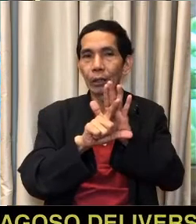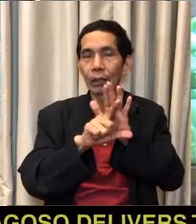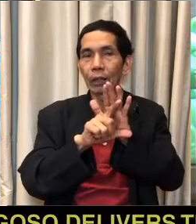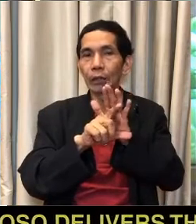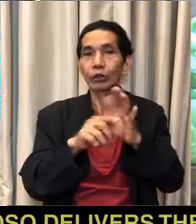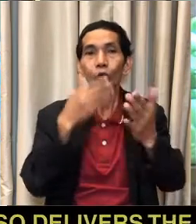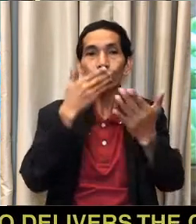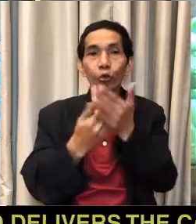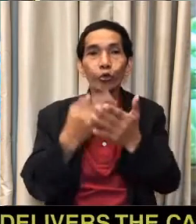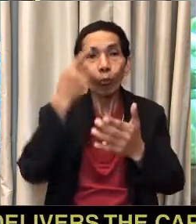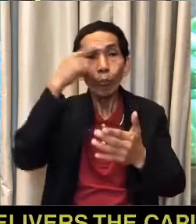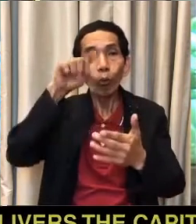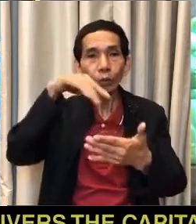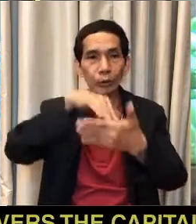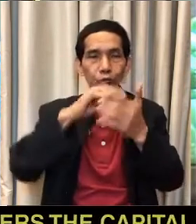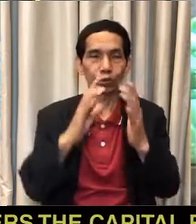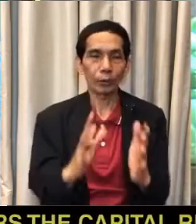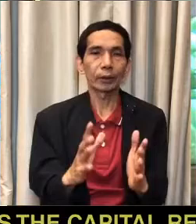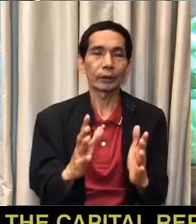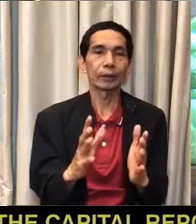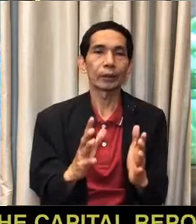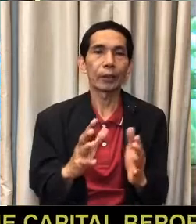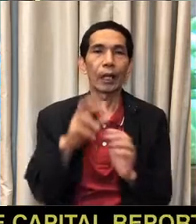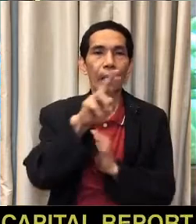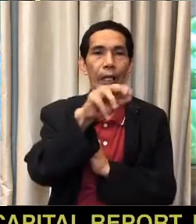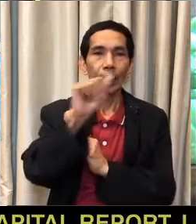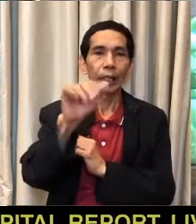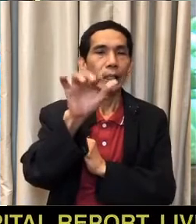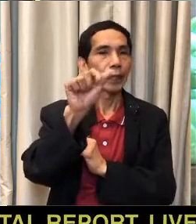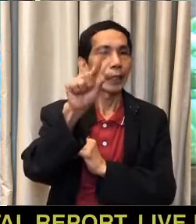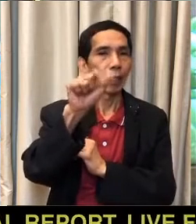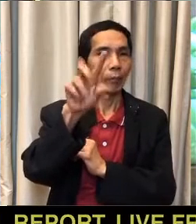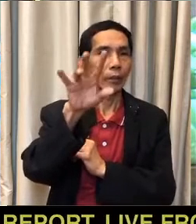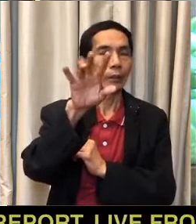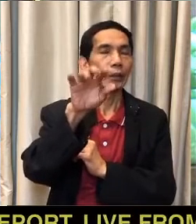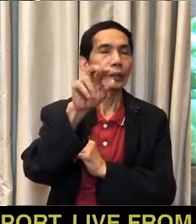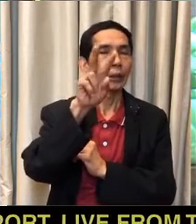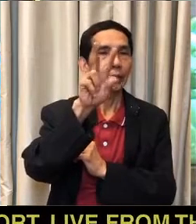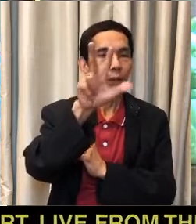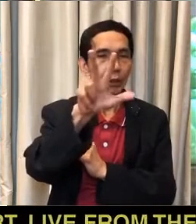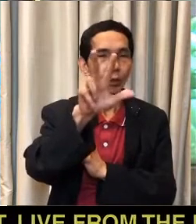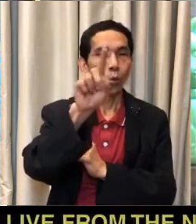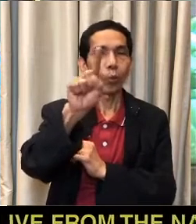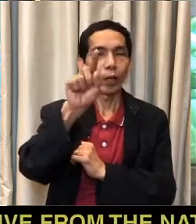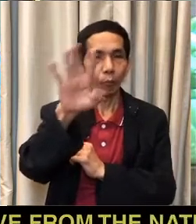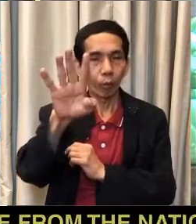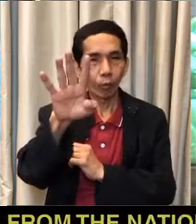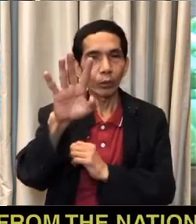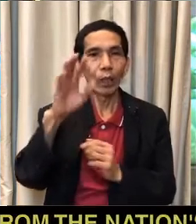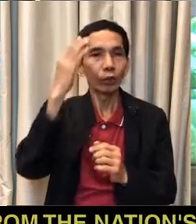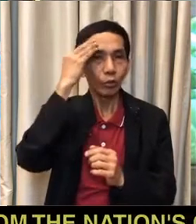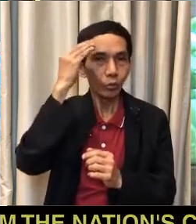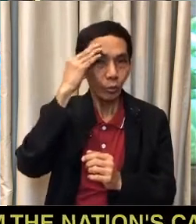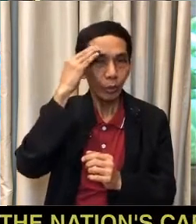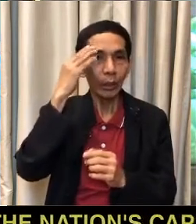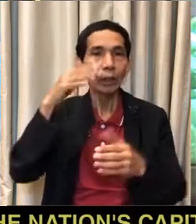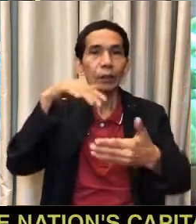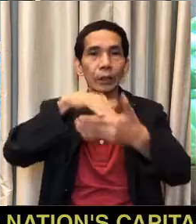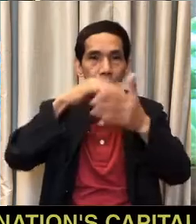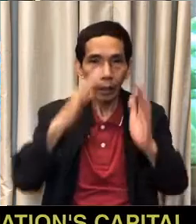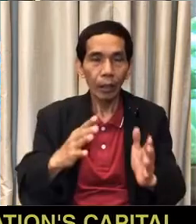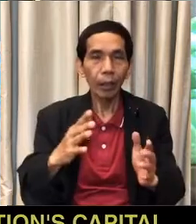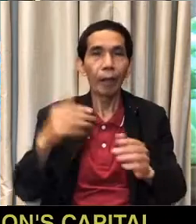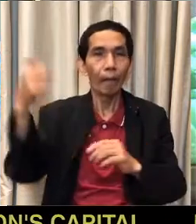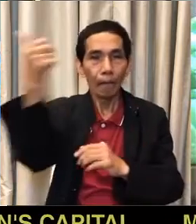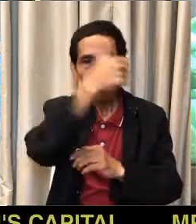po ito ng mga estudyante. RA 11314. Otherwise known as Student